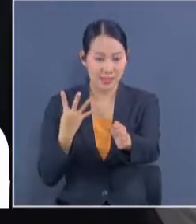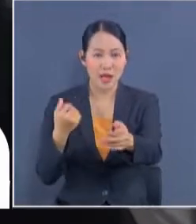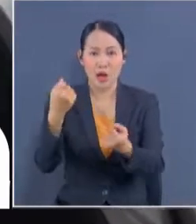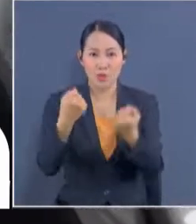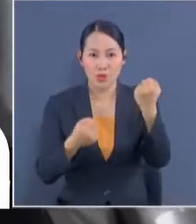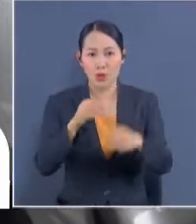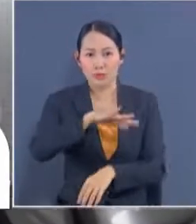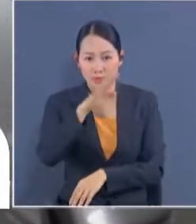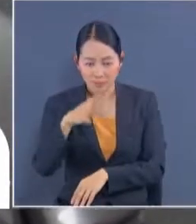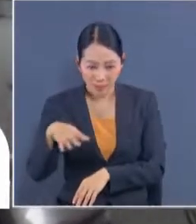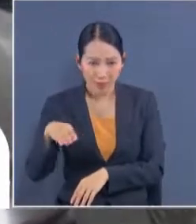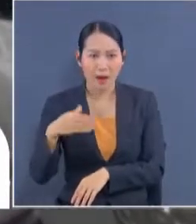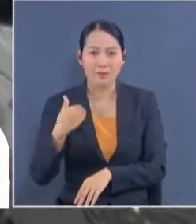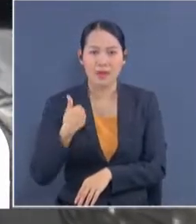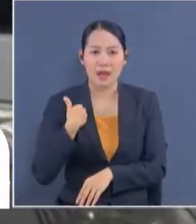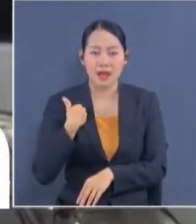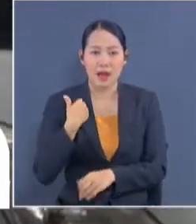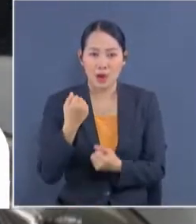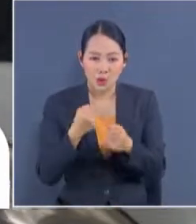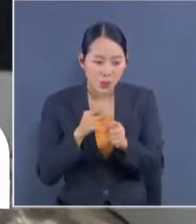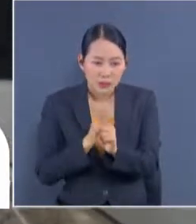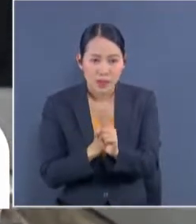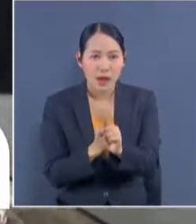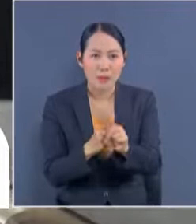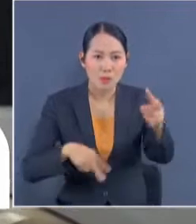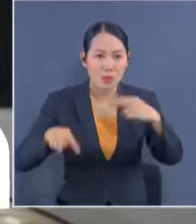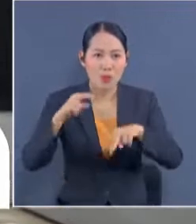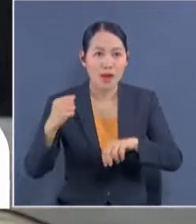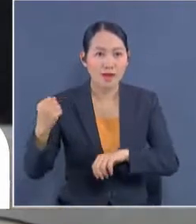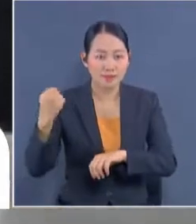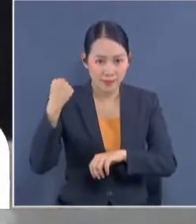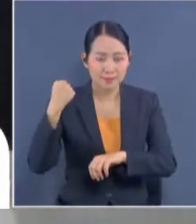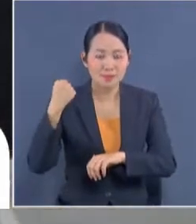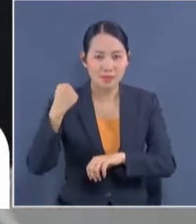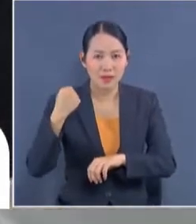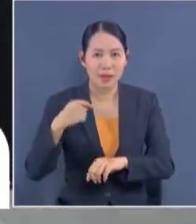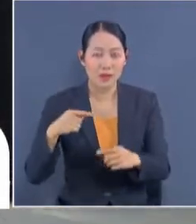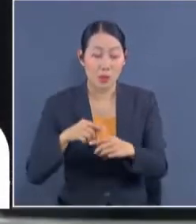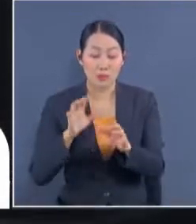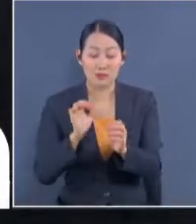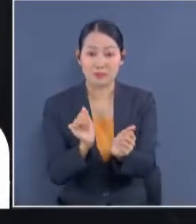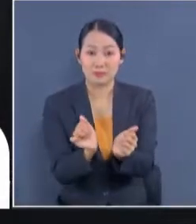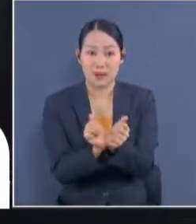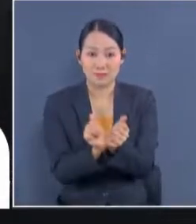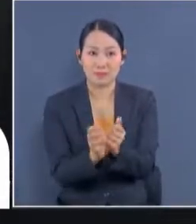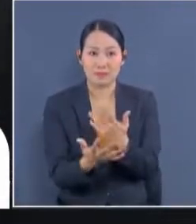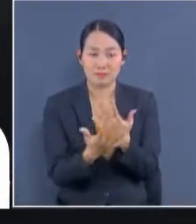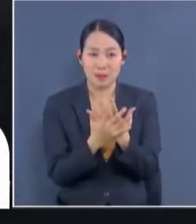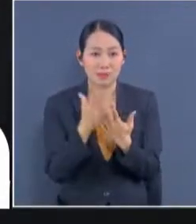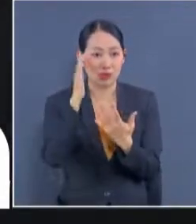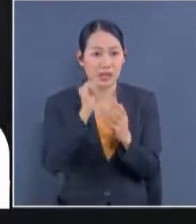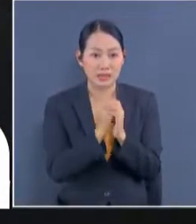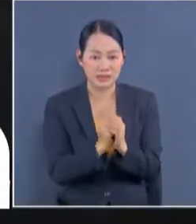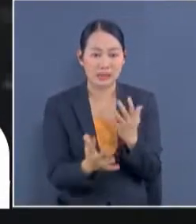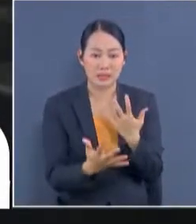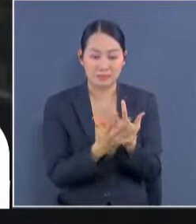วจนอกเครื่องแบบนั่งประกบนายตู้ห่าวเลยนะครับเพราะว่าเป็นผู้ต้องหาคนสำคัญเป็นคดีใหญ่นะครับ ครับ ทีนี้เมื่อเ